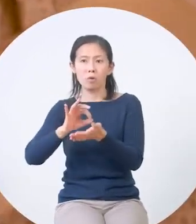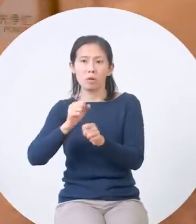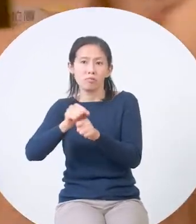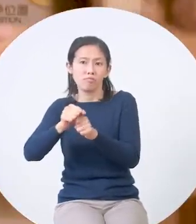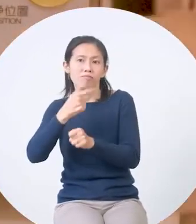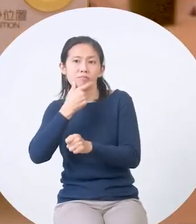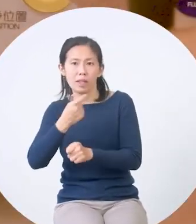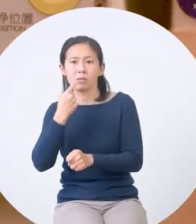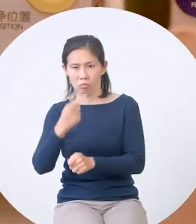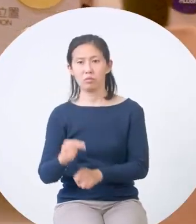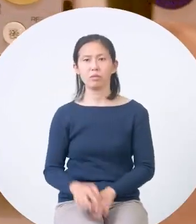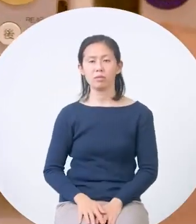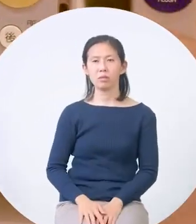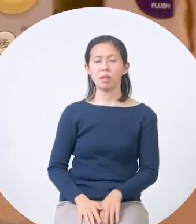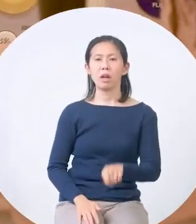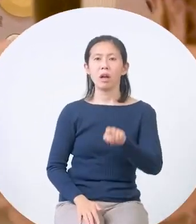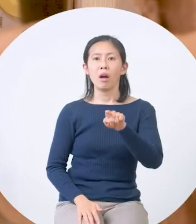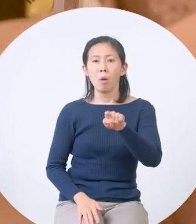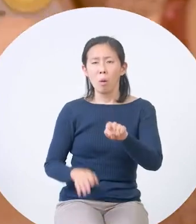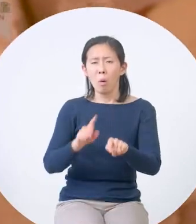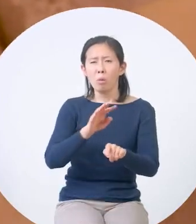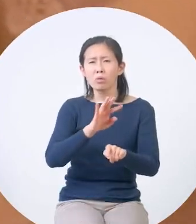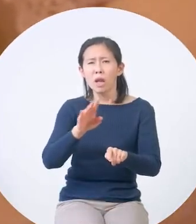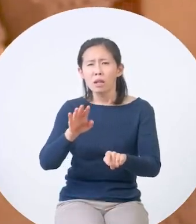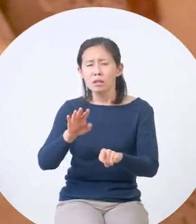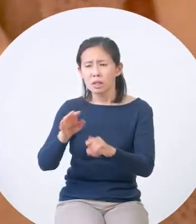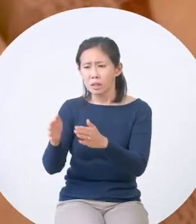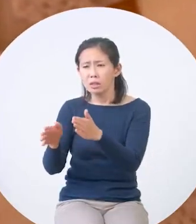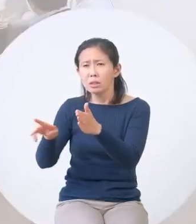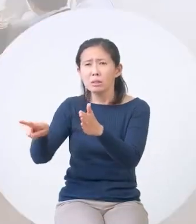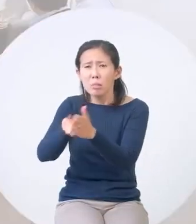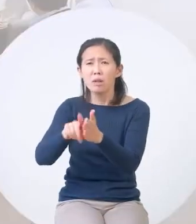ここまで電池がついてるのにここだけないのかっていう、